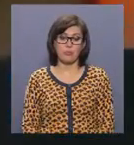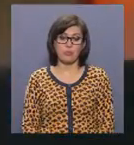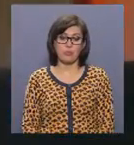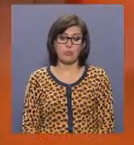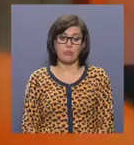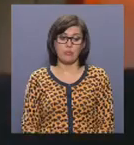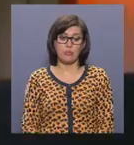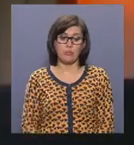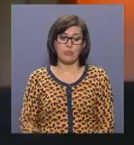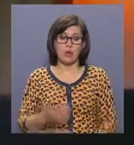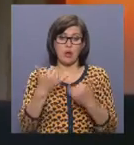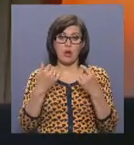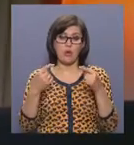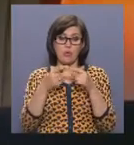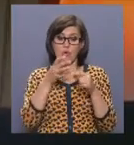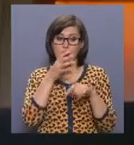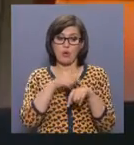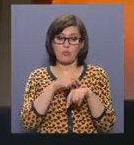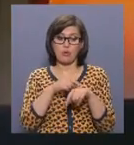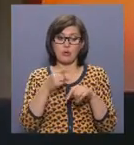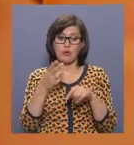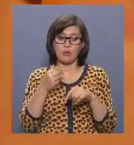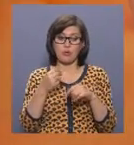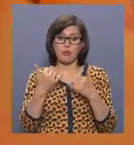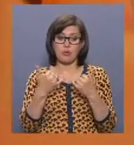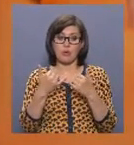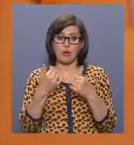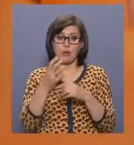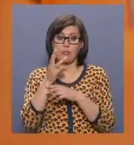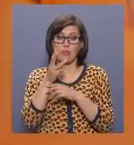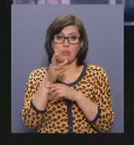Мен дәл қазір... Сейчас мы разворачиваем камеру.